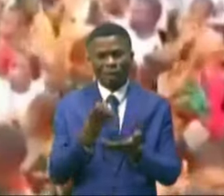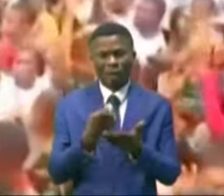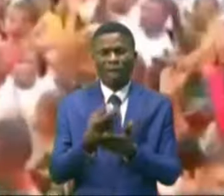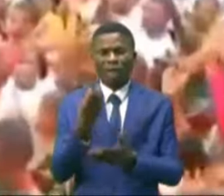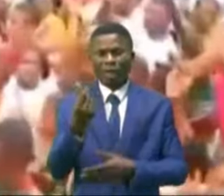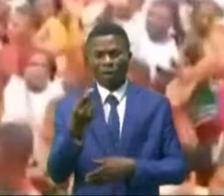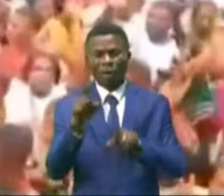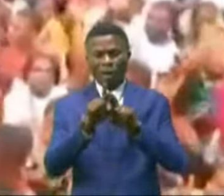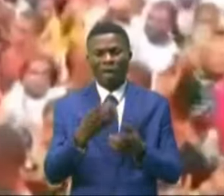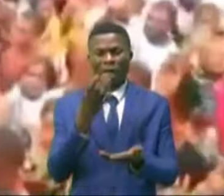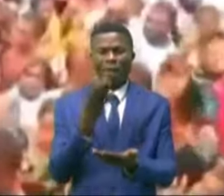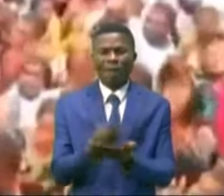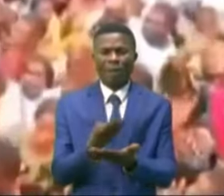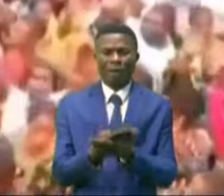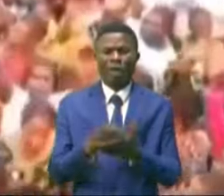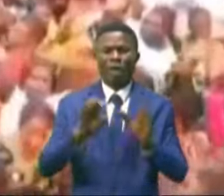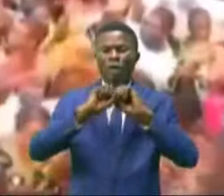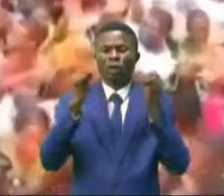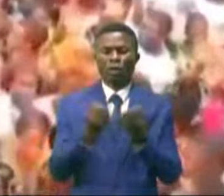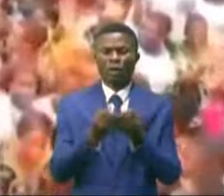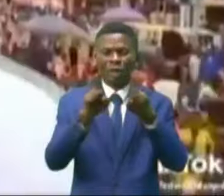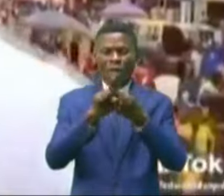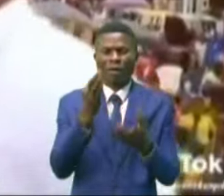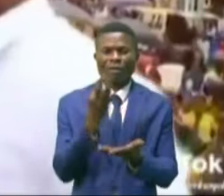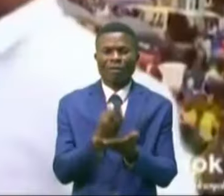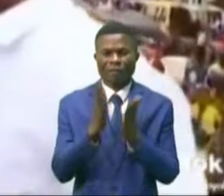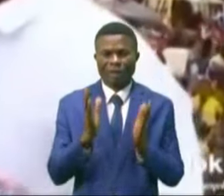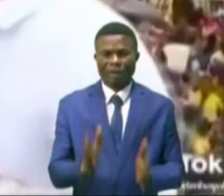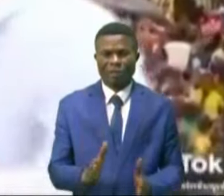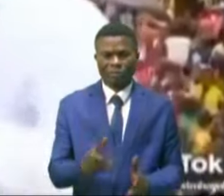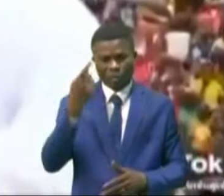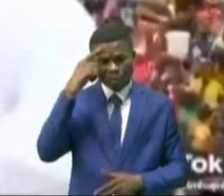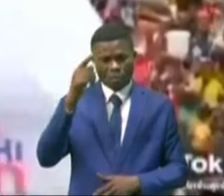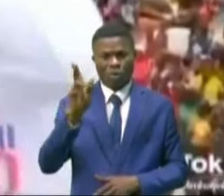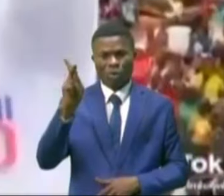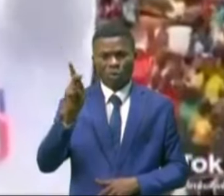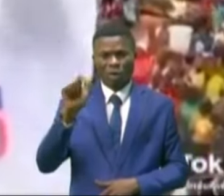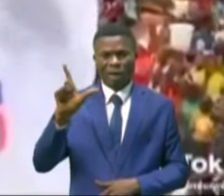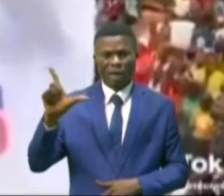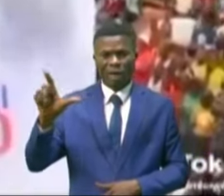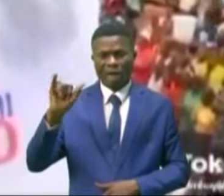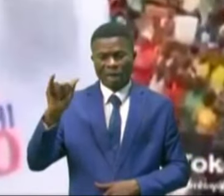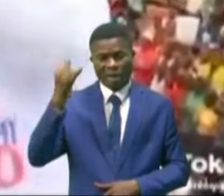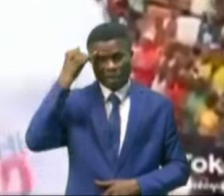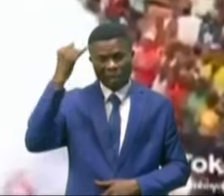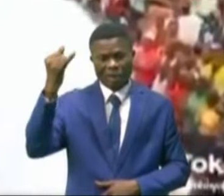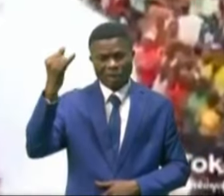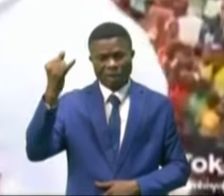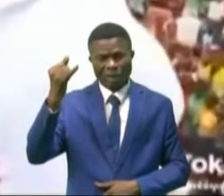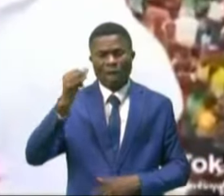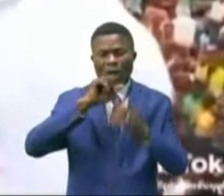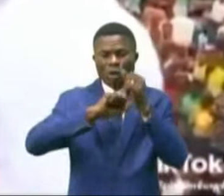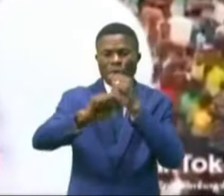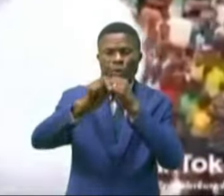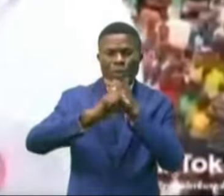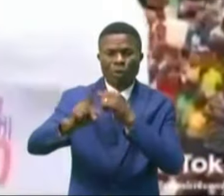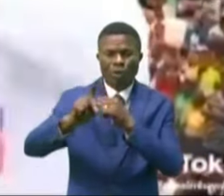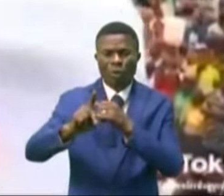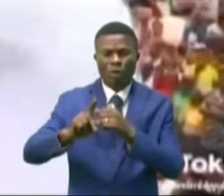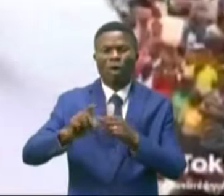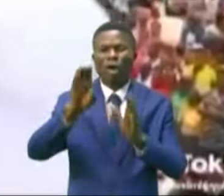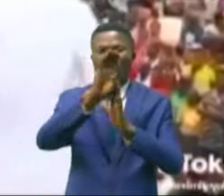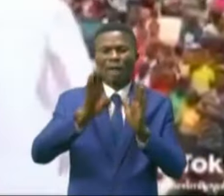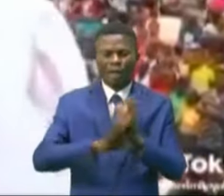monétaires, budgétaires, sociales et financières. Pour Kalimboui, c'est dans l'optique de promulguer une